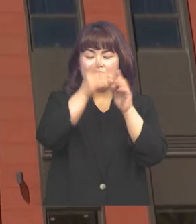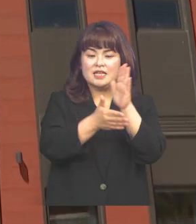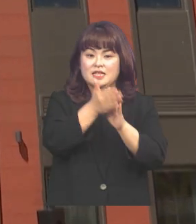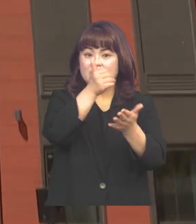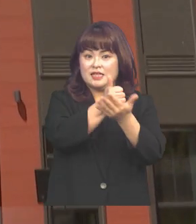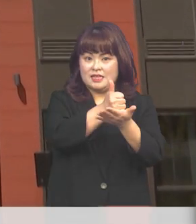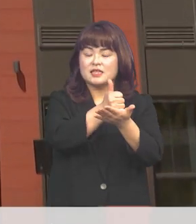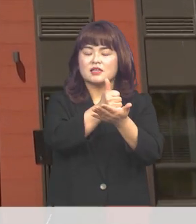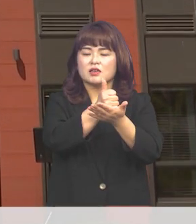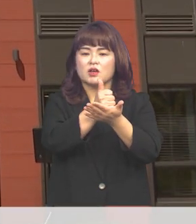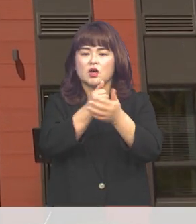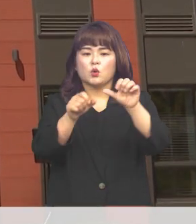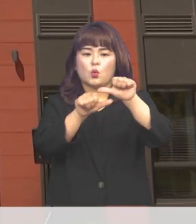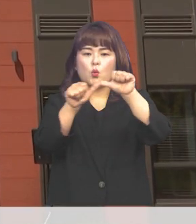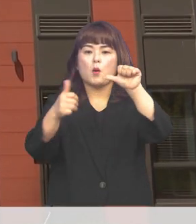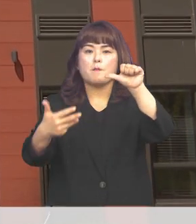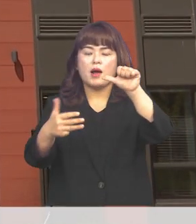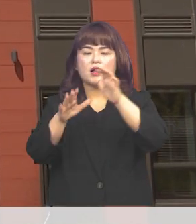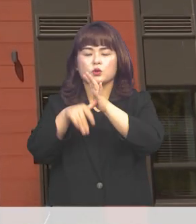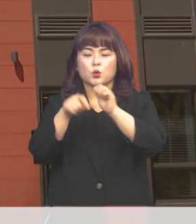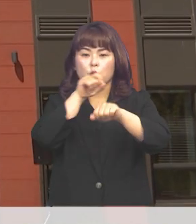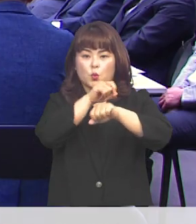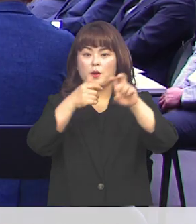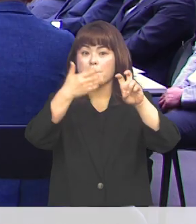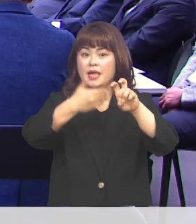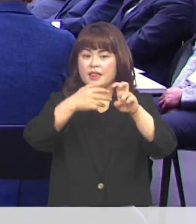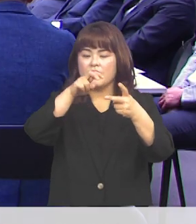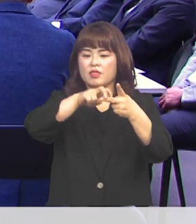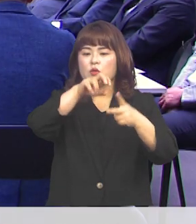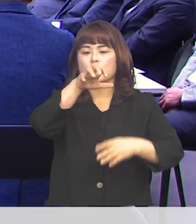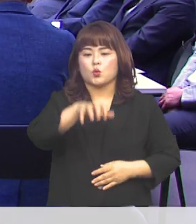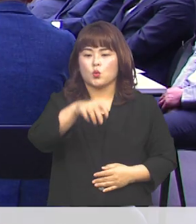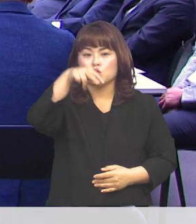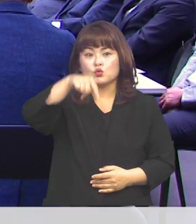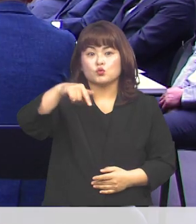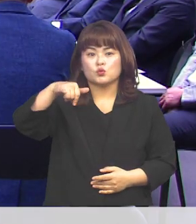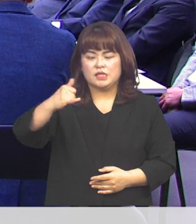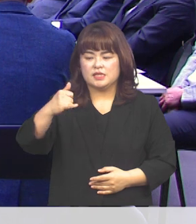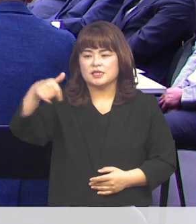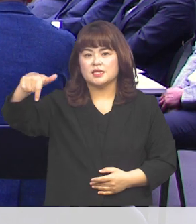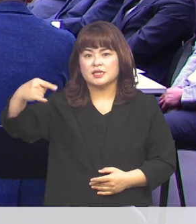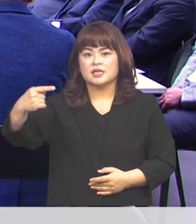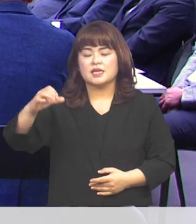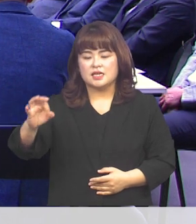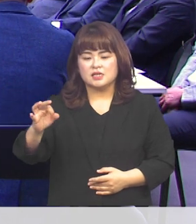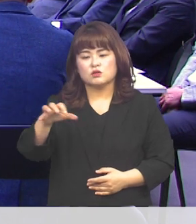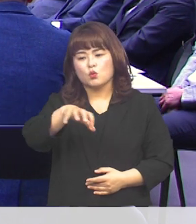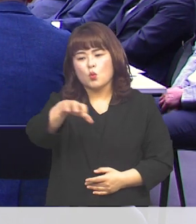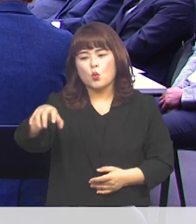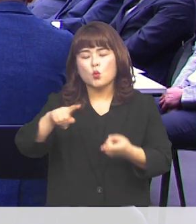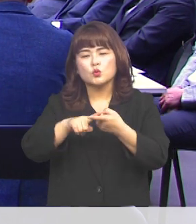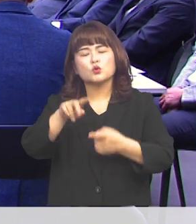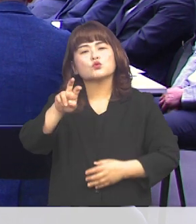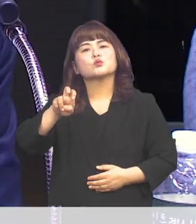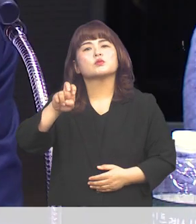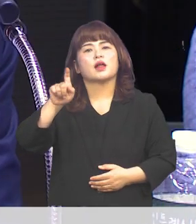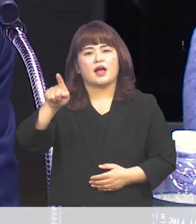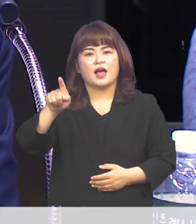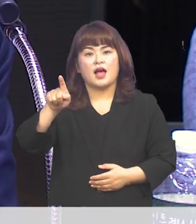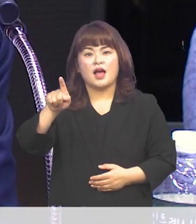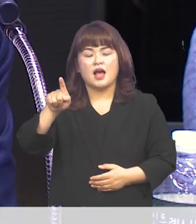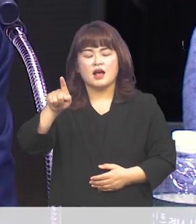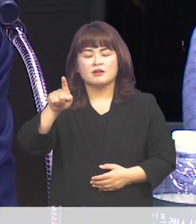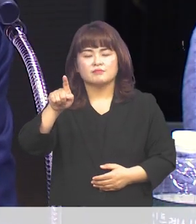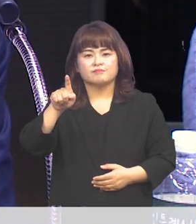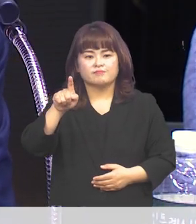이상일 용인특례시장은 지난 8일 용인 미디어센터에서 수지구와 기흥구, 동백 구성지역 21개